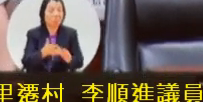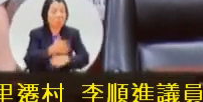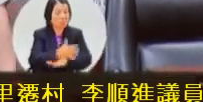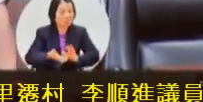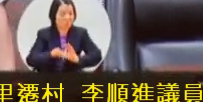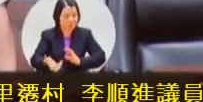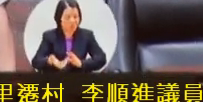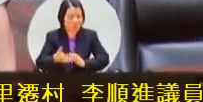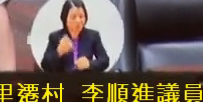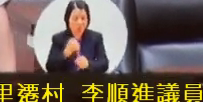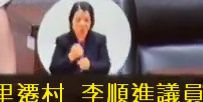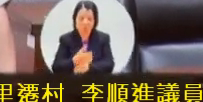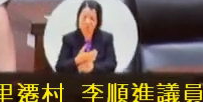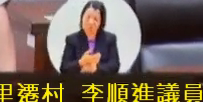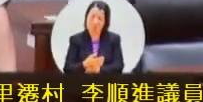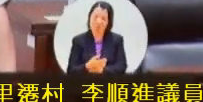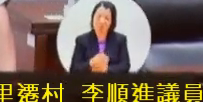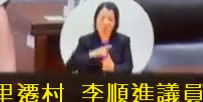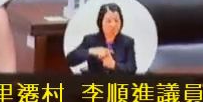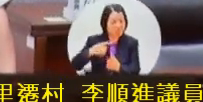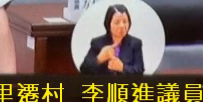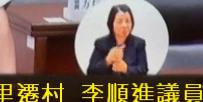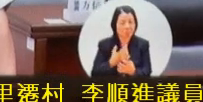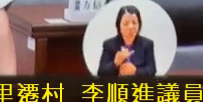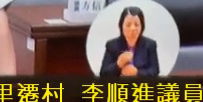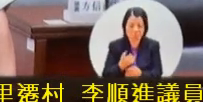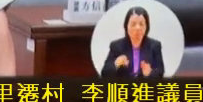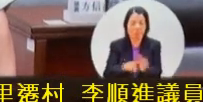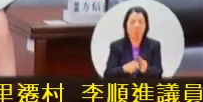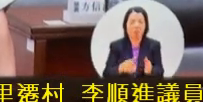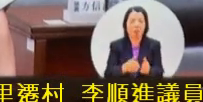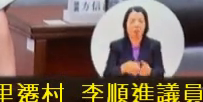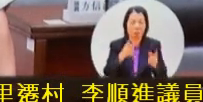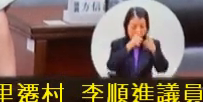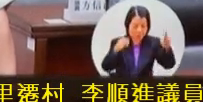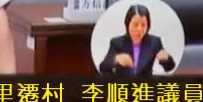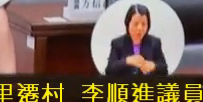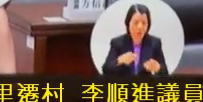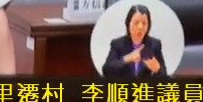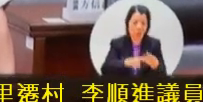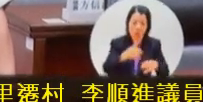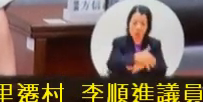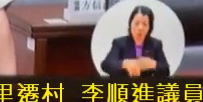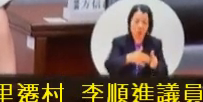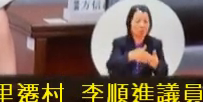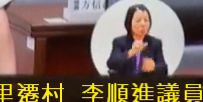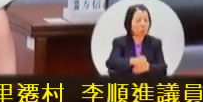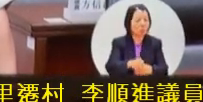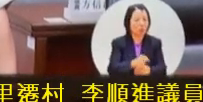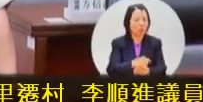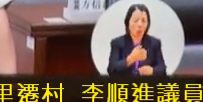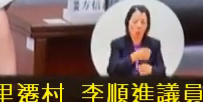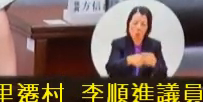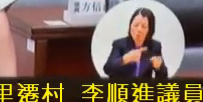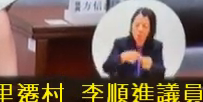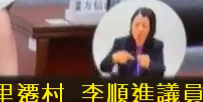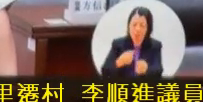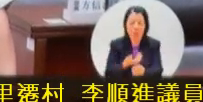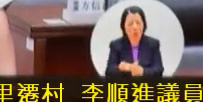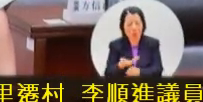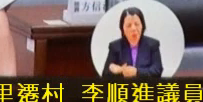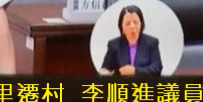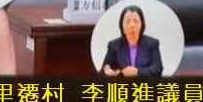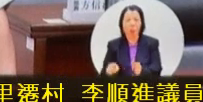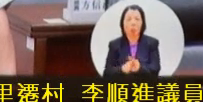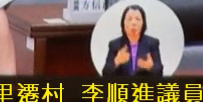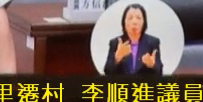张景生、张政委是希望逐年编列预算给我们，我认为这个不对啊，这个会认为我们到市政府也惊公